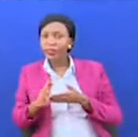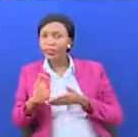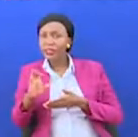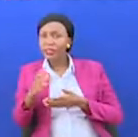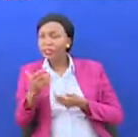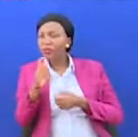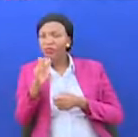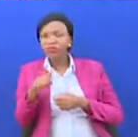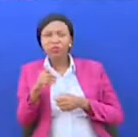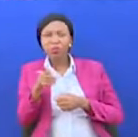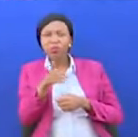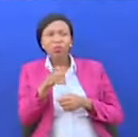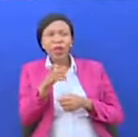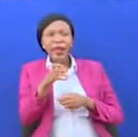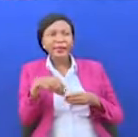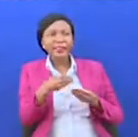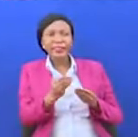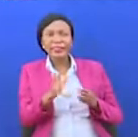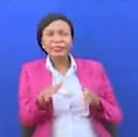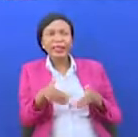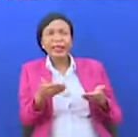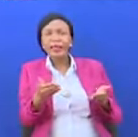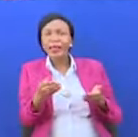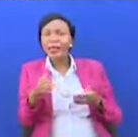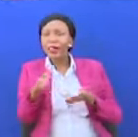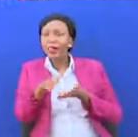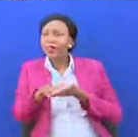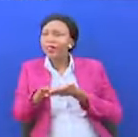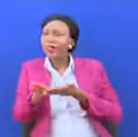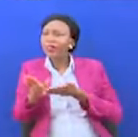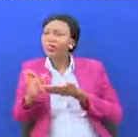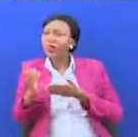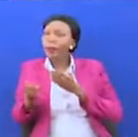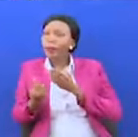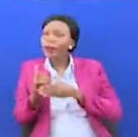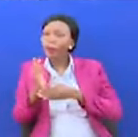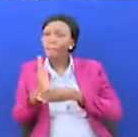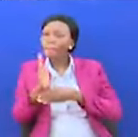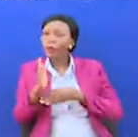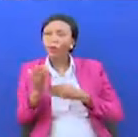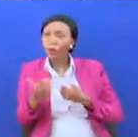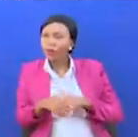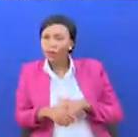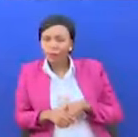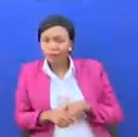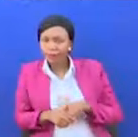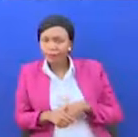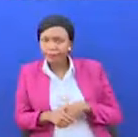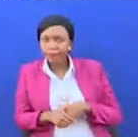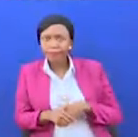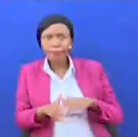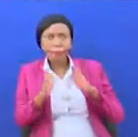receipt. Automatic receipt itakuwa imepatikana na serikali imepata mapato yake. Sasa Mheshimiwa Waziri,